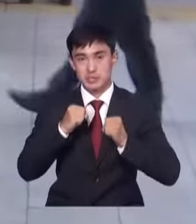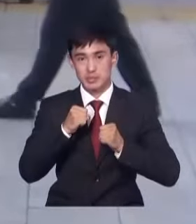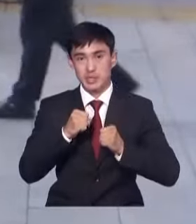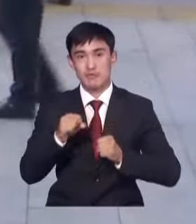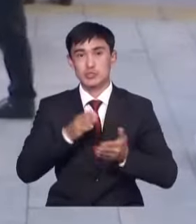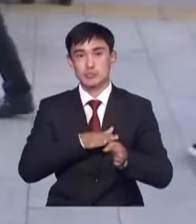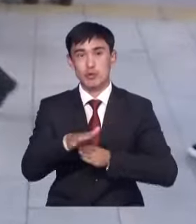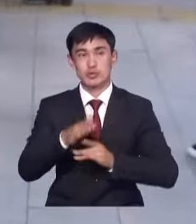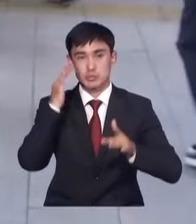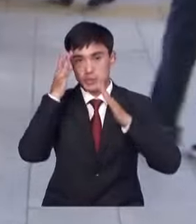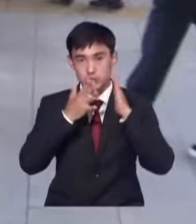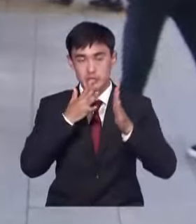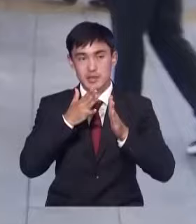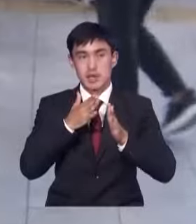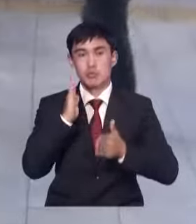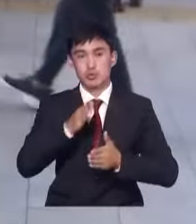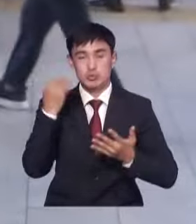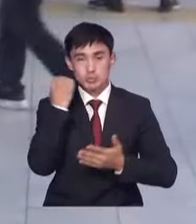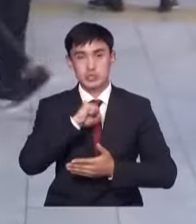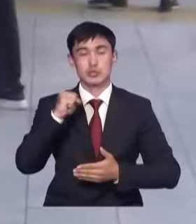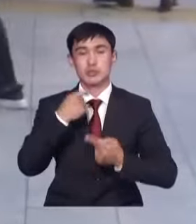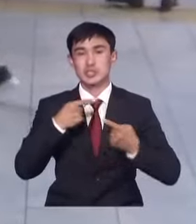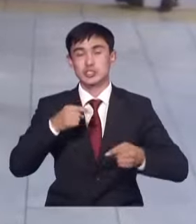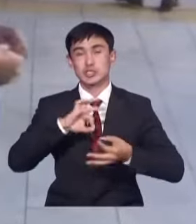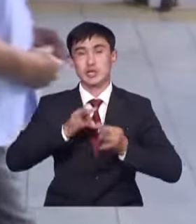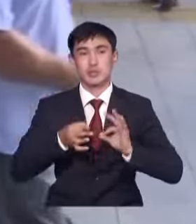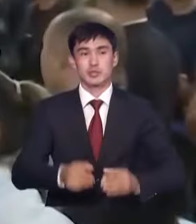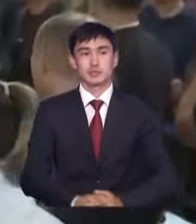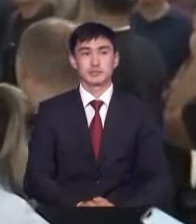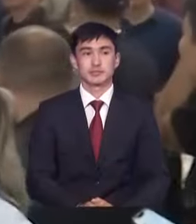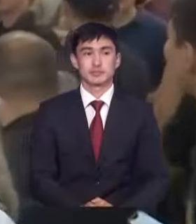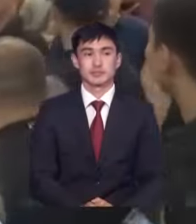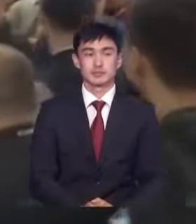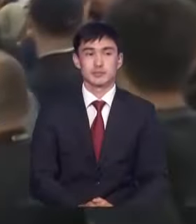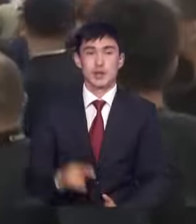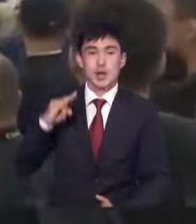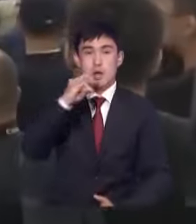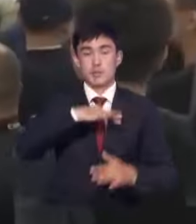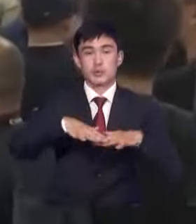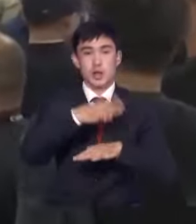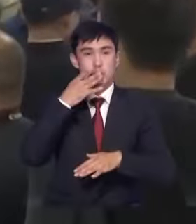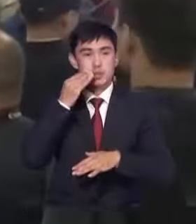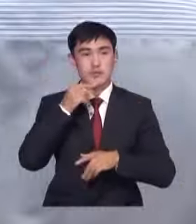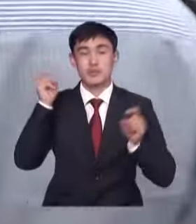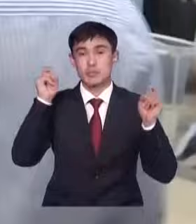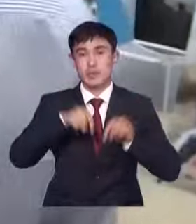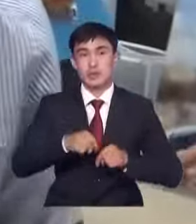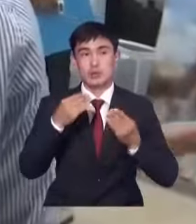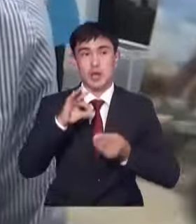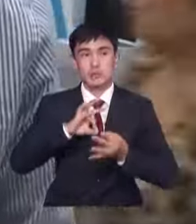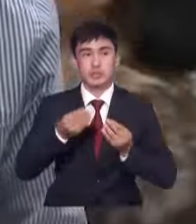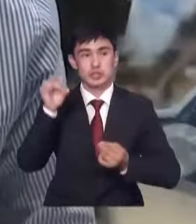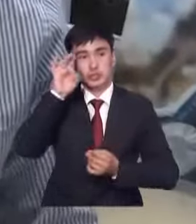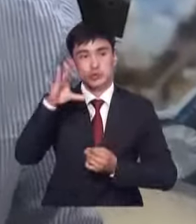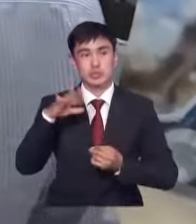спортсменов исполнятся мечты, и они станут призерами различных олимпиад». В аэропорту Алматы в день прилета олимпийского